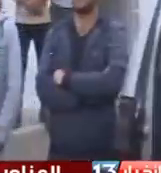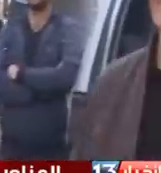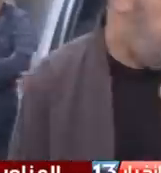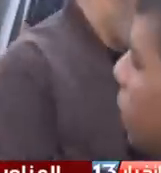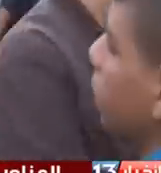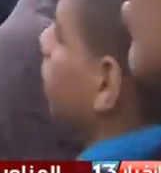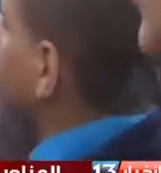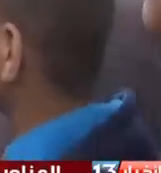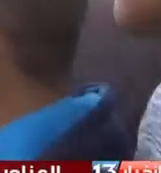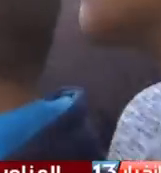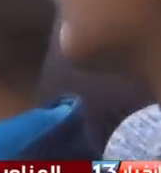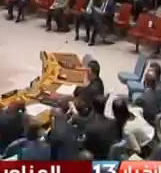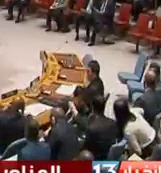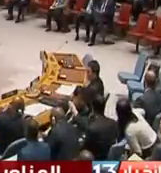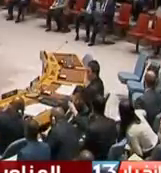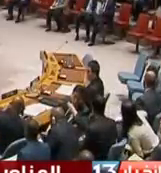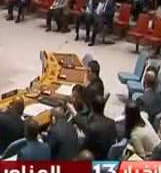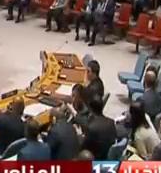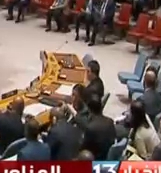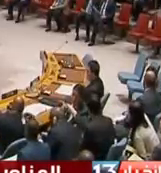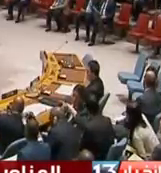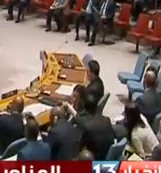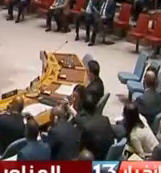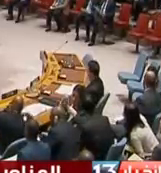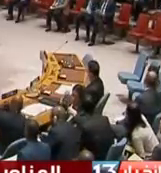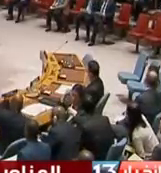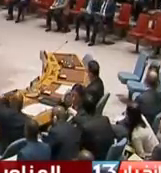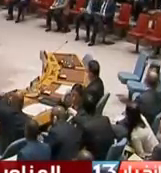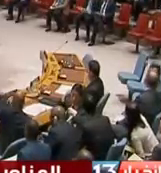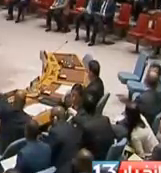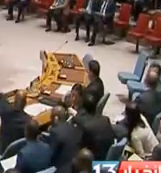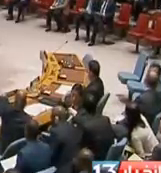بيانا يطالب المحتل الإسرائيلي باحترام القانون الدولي.